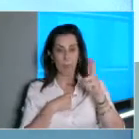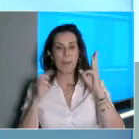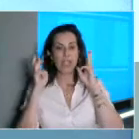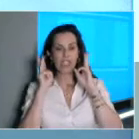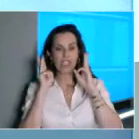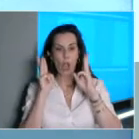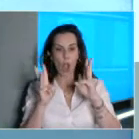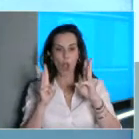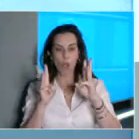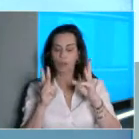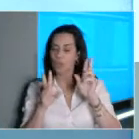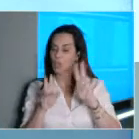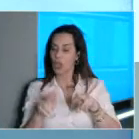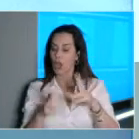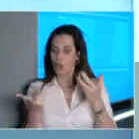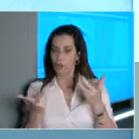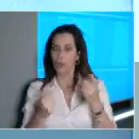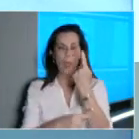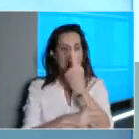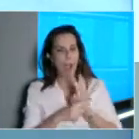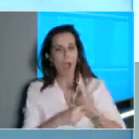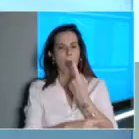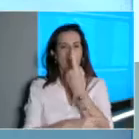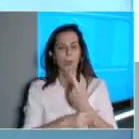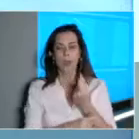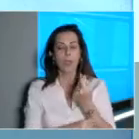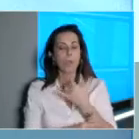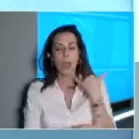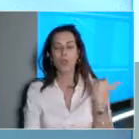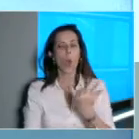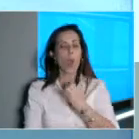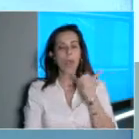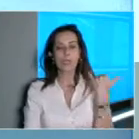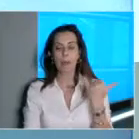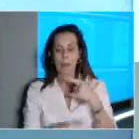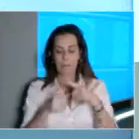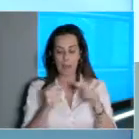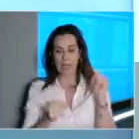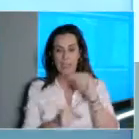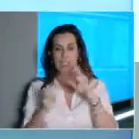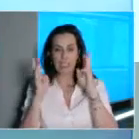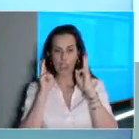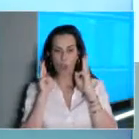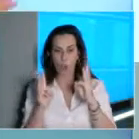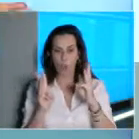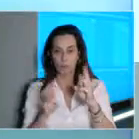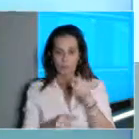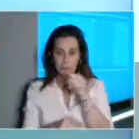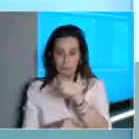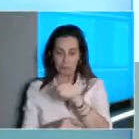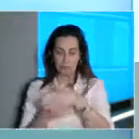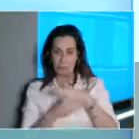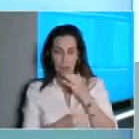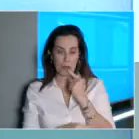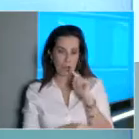סדרות מתמודדת עם מציאות חדשה של ירי רקטות כמעט בלתי פוסק מרצועת עזה. שין, פעוט בן